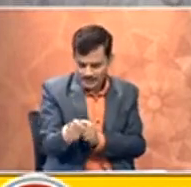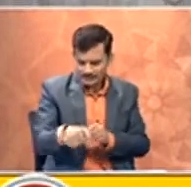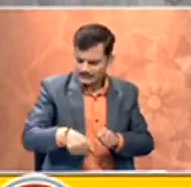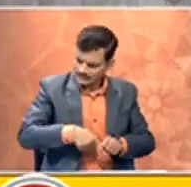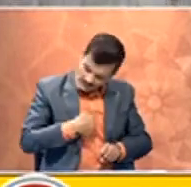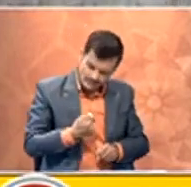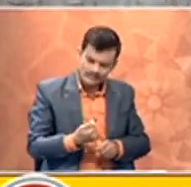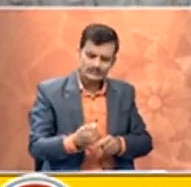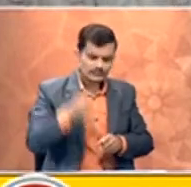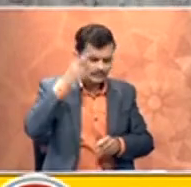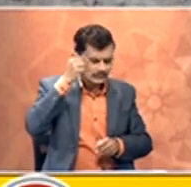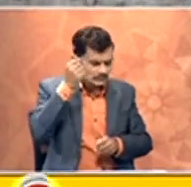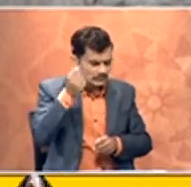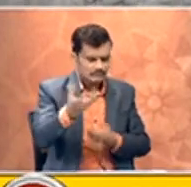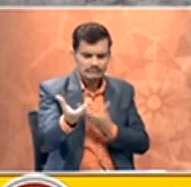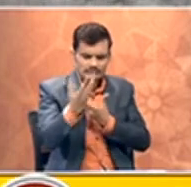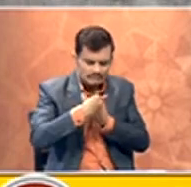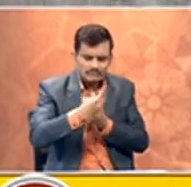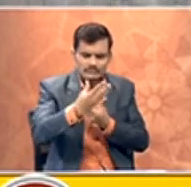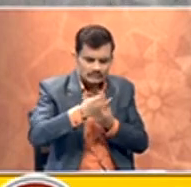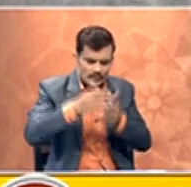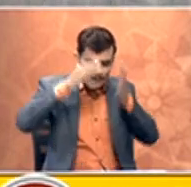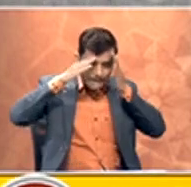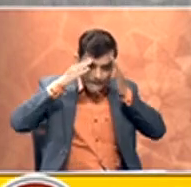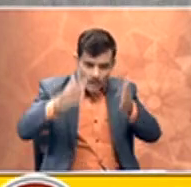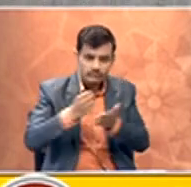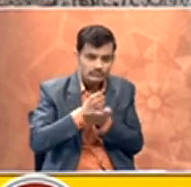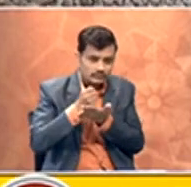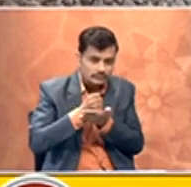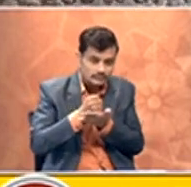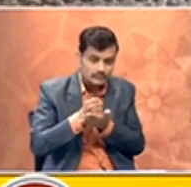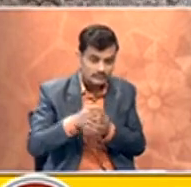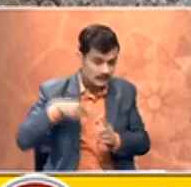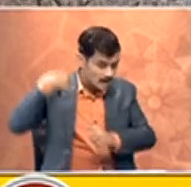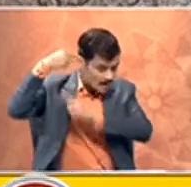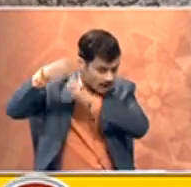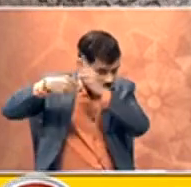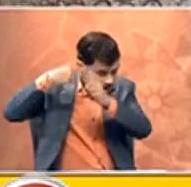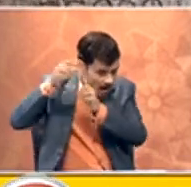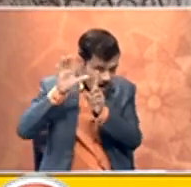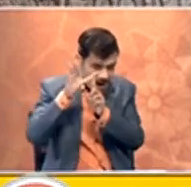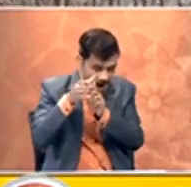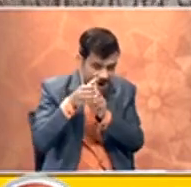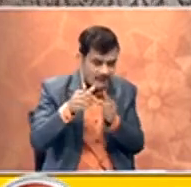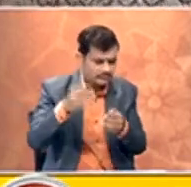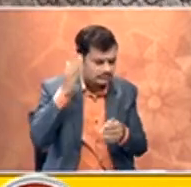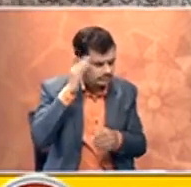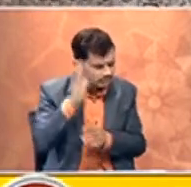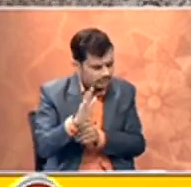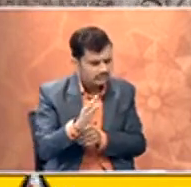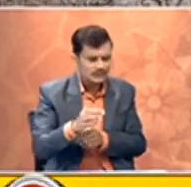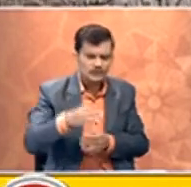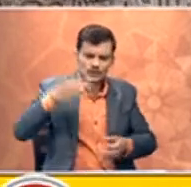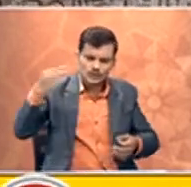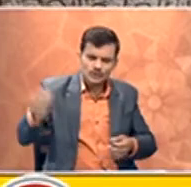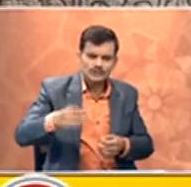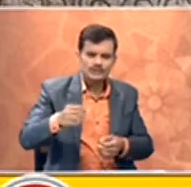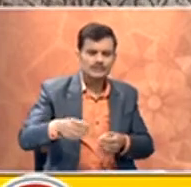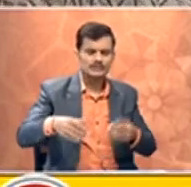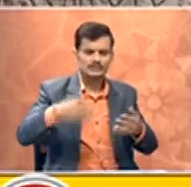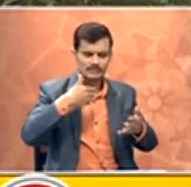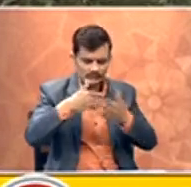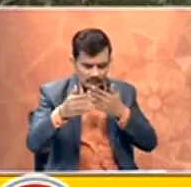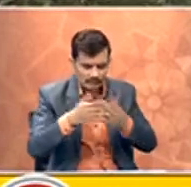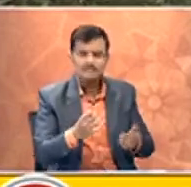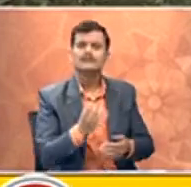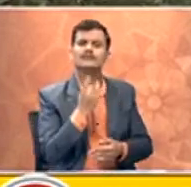जानकारी बढ़ाने पर फोकस किया। अपनी विरासत को जानने के इस जुनून में उन्हें अनेक पत्थर और शिलालेख